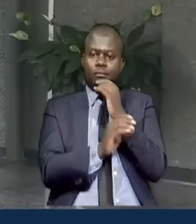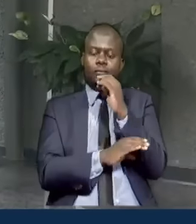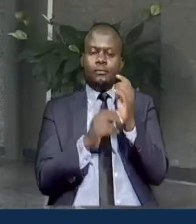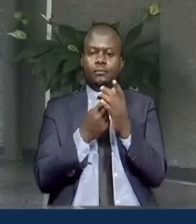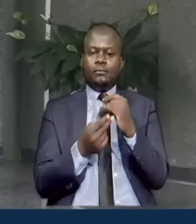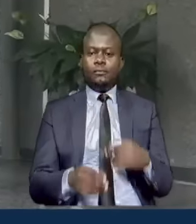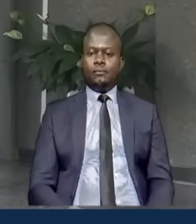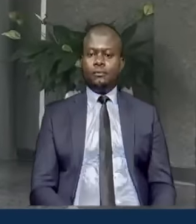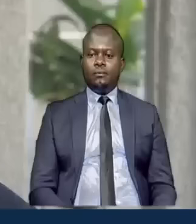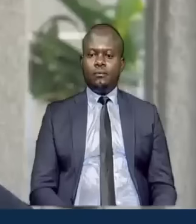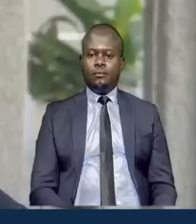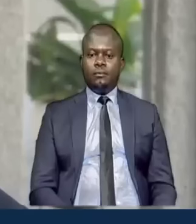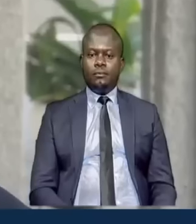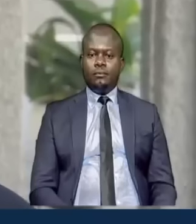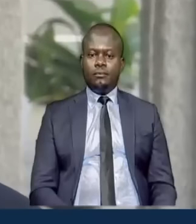byombi.